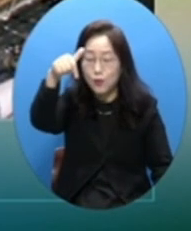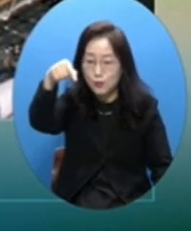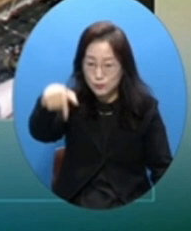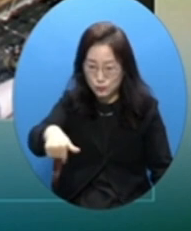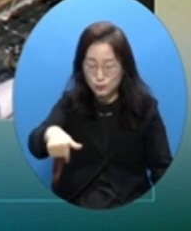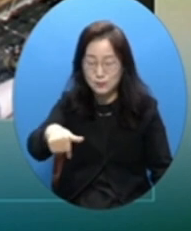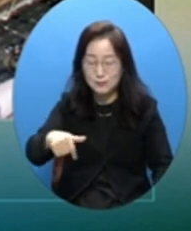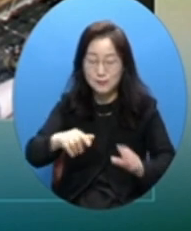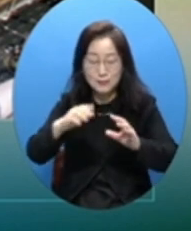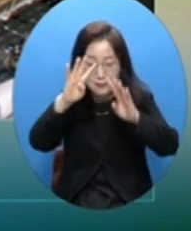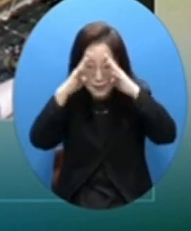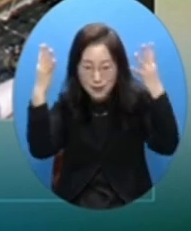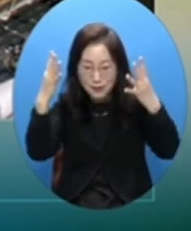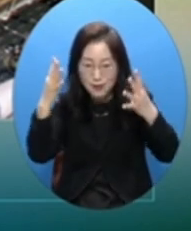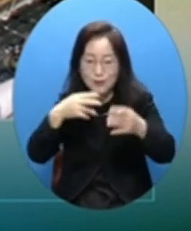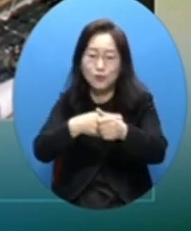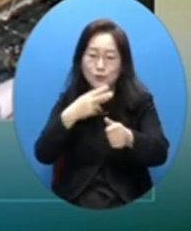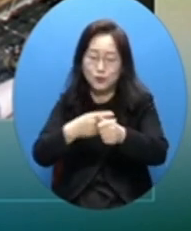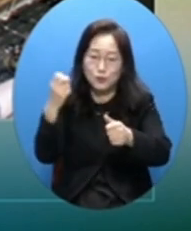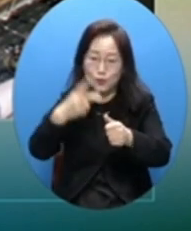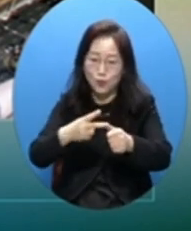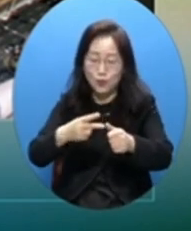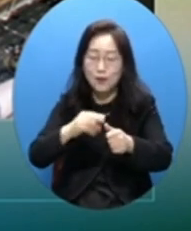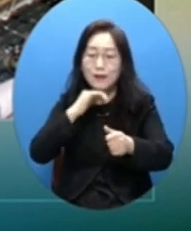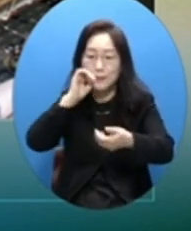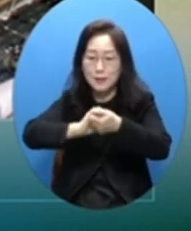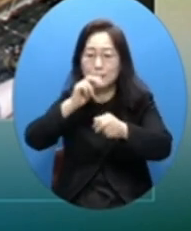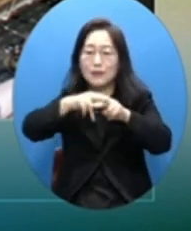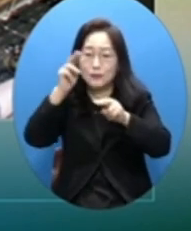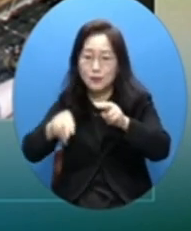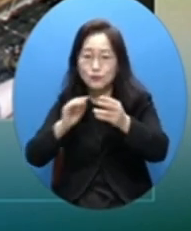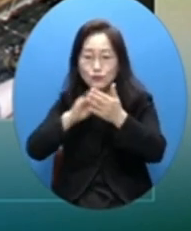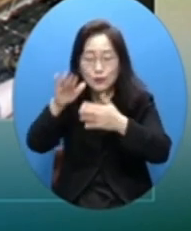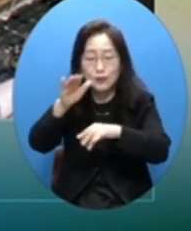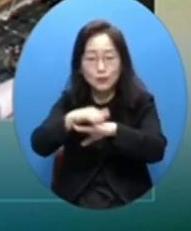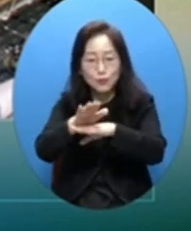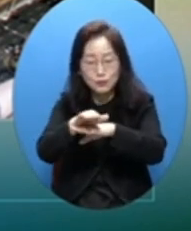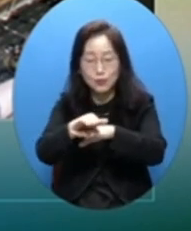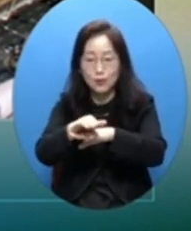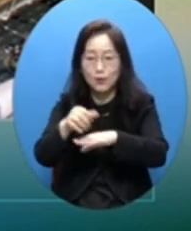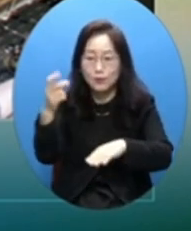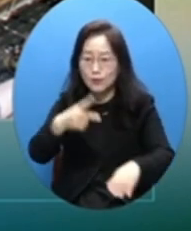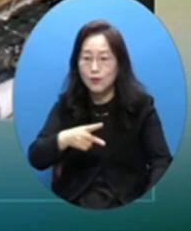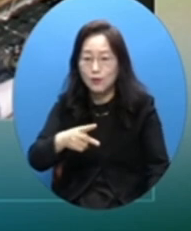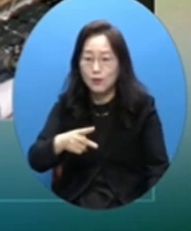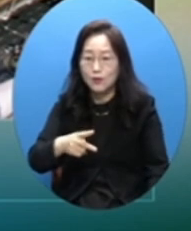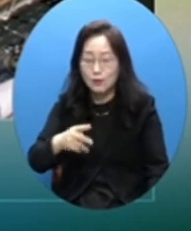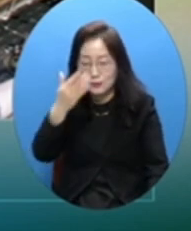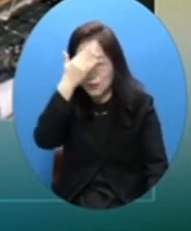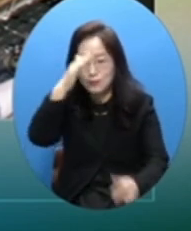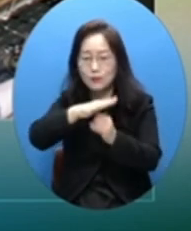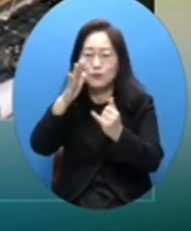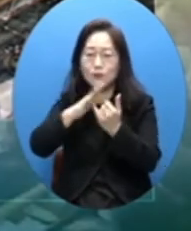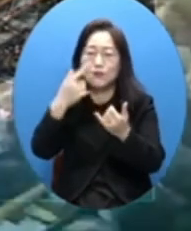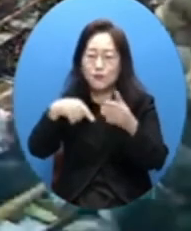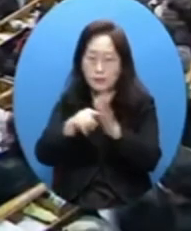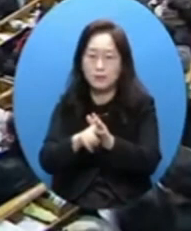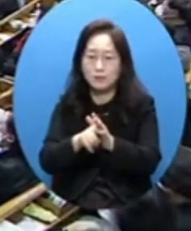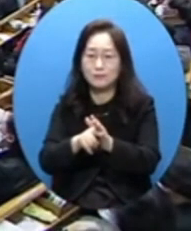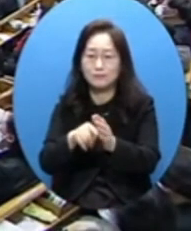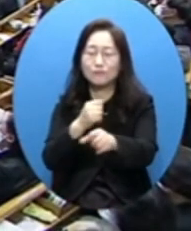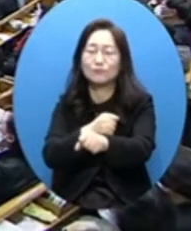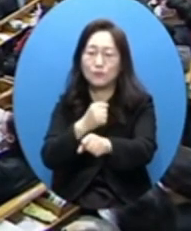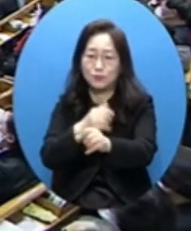역임하고 은퇴하며 농촌과 청소년 발전에서 큰 활동을 하고 계십니다 한 평생 새벽기도를 드리면서